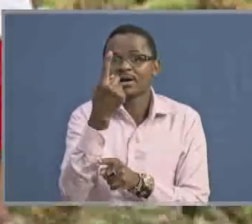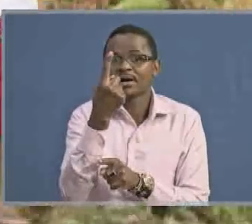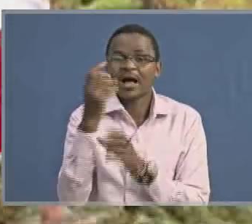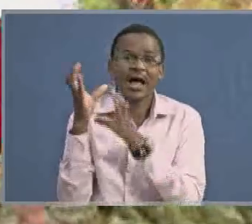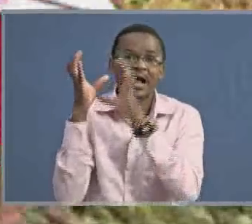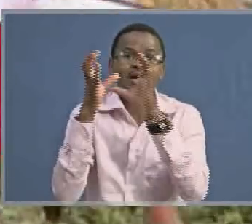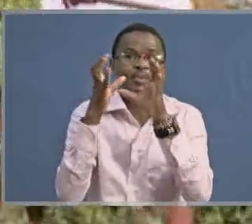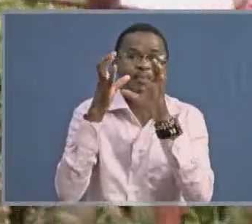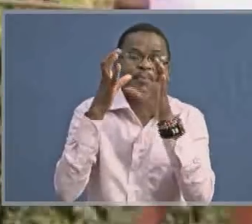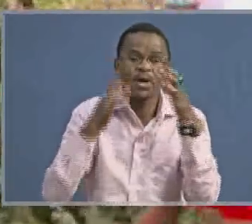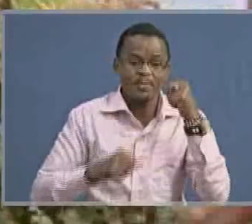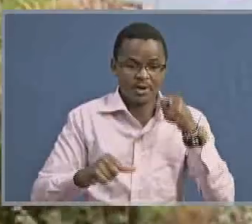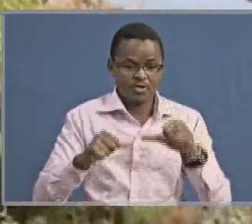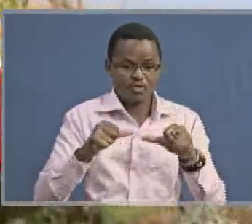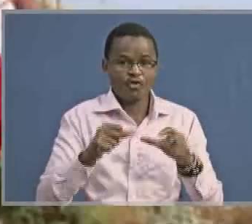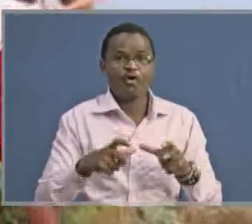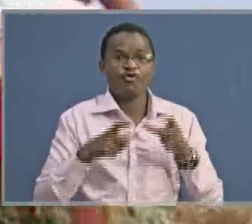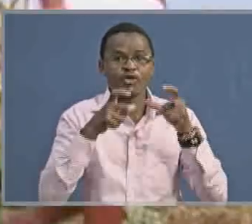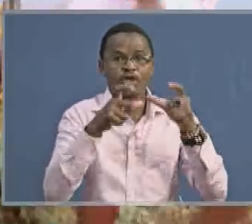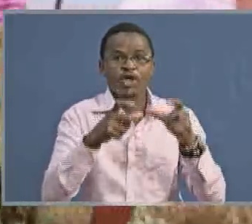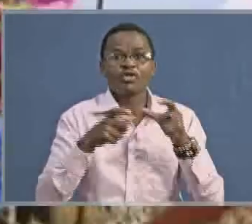ataubeba mfuko wa zawadi.